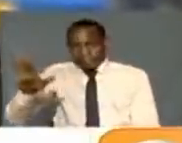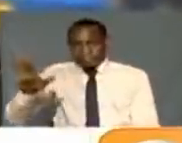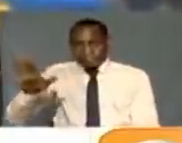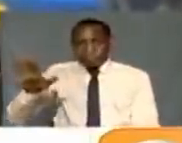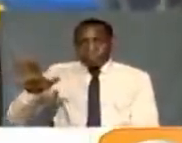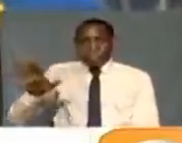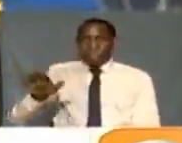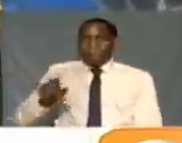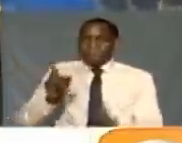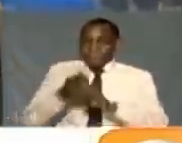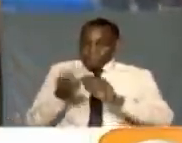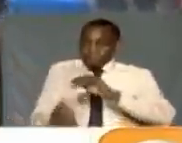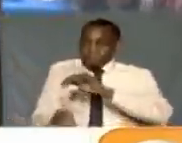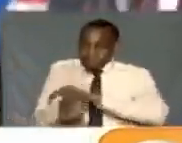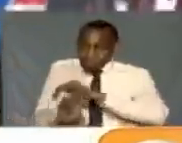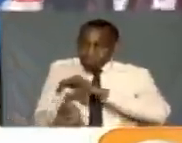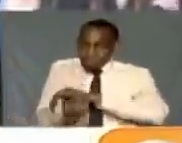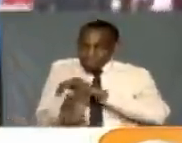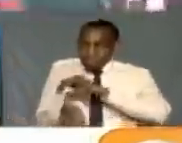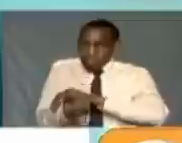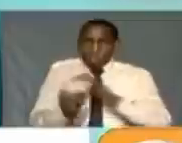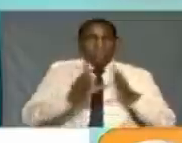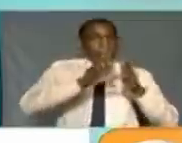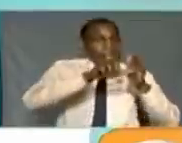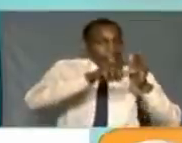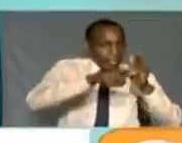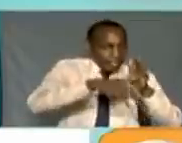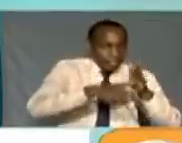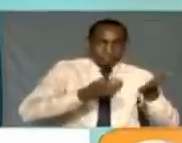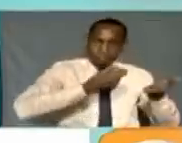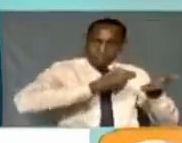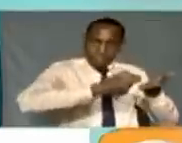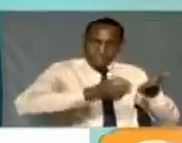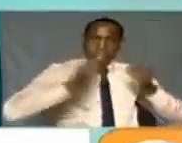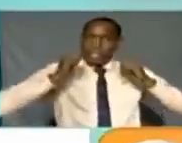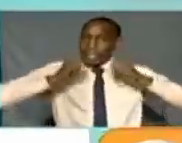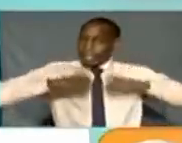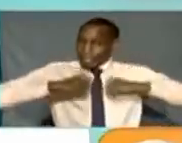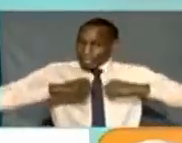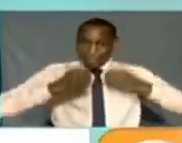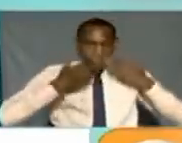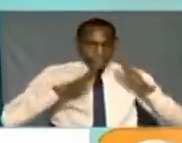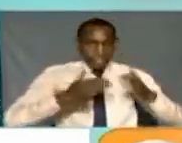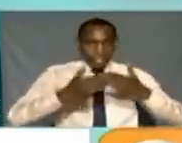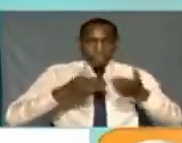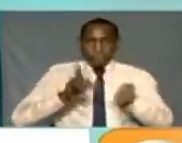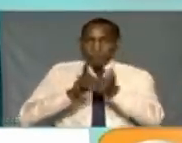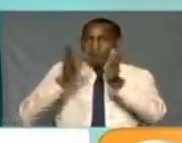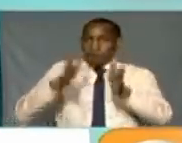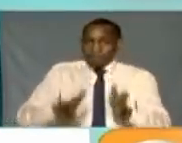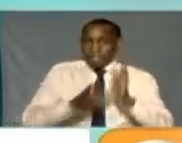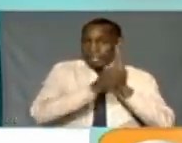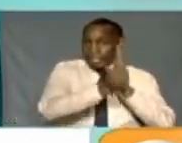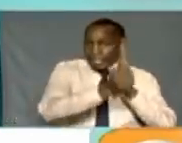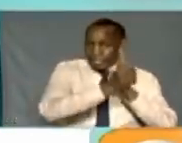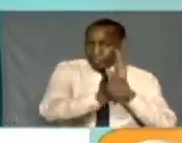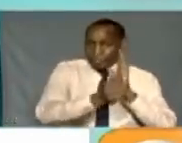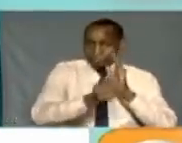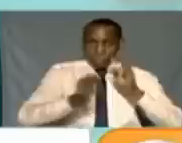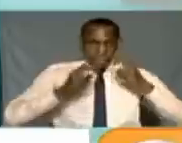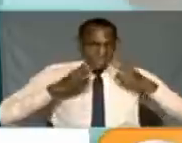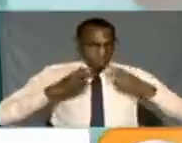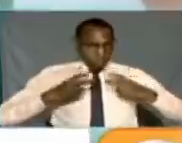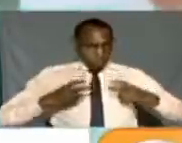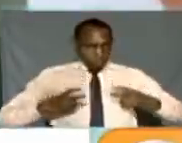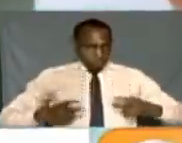hupitia ushauri na saha kwanza, kisha wakasaini mkataba wa makubaliano kabla ya daktari mtaalam kumchunguza hali